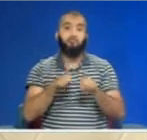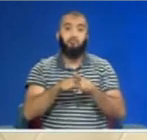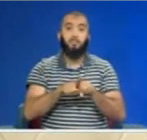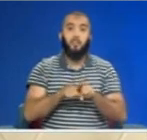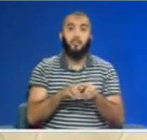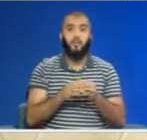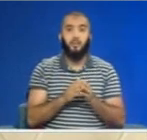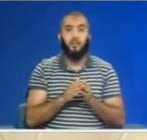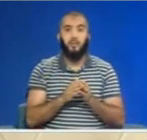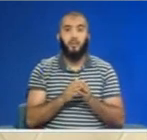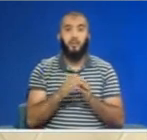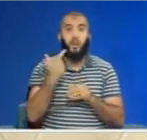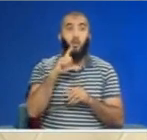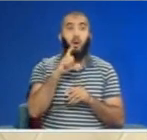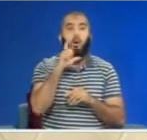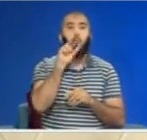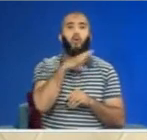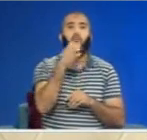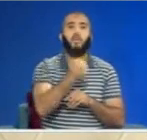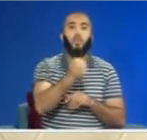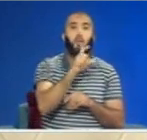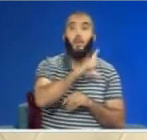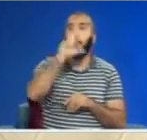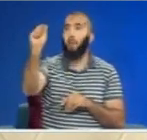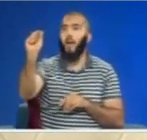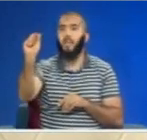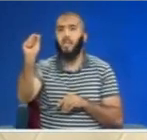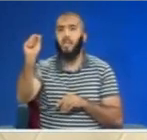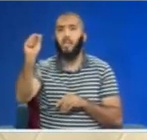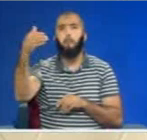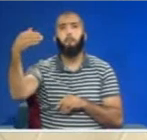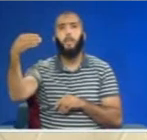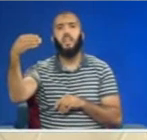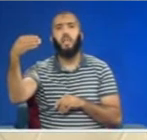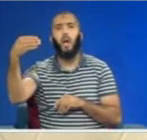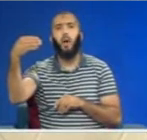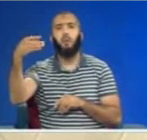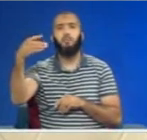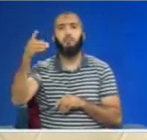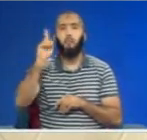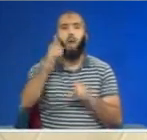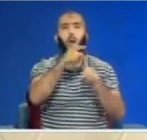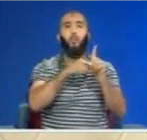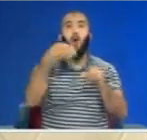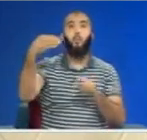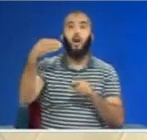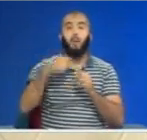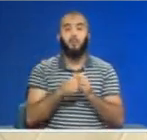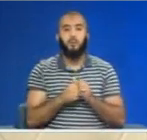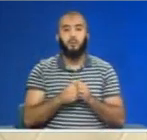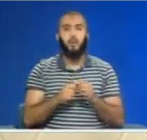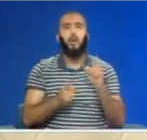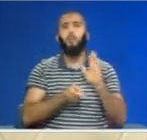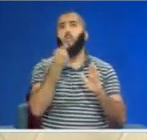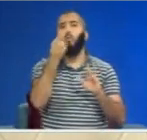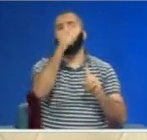لم يحدث في شهر المحرم، لكنهم لما اتفقوا قالوا إذن الهجرة هي مبدأ التاريخ. قالوا ما هو أول